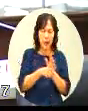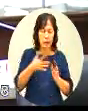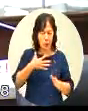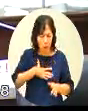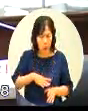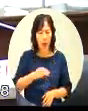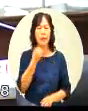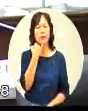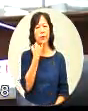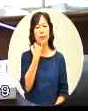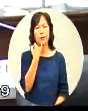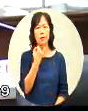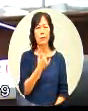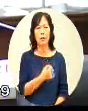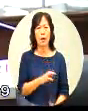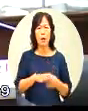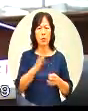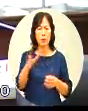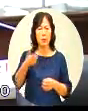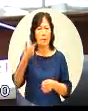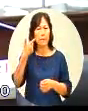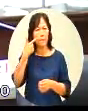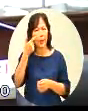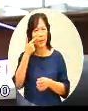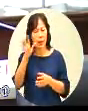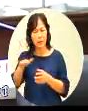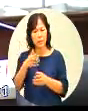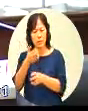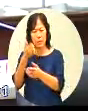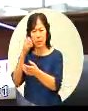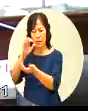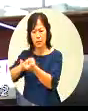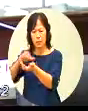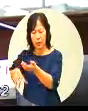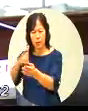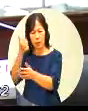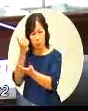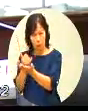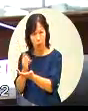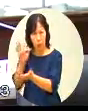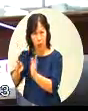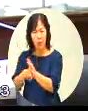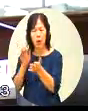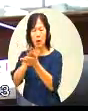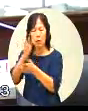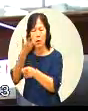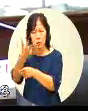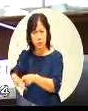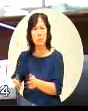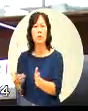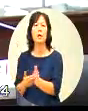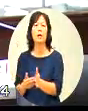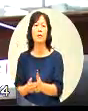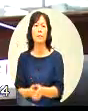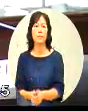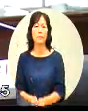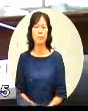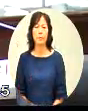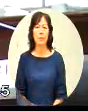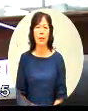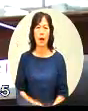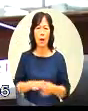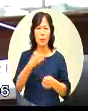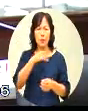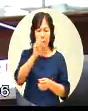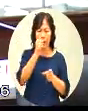好，我觉得他父亲躺在那个医院受重伤的时候，后来是死掉了。那因为一个